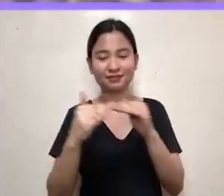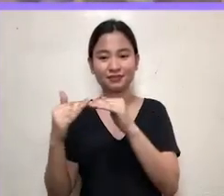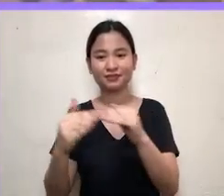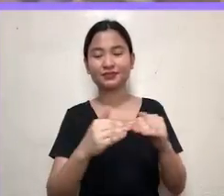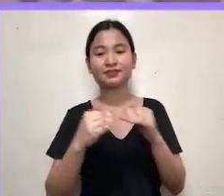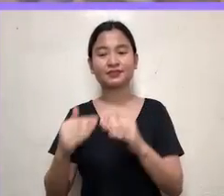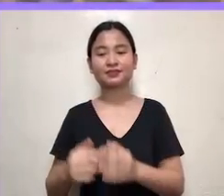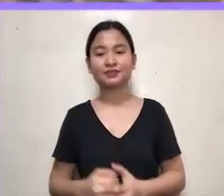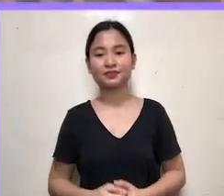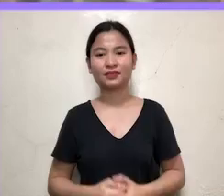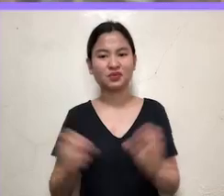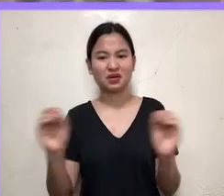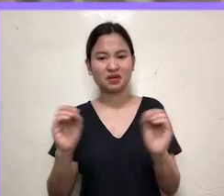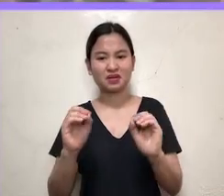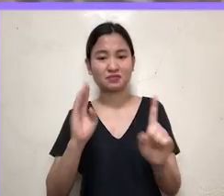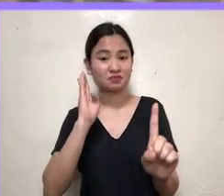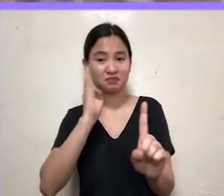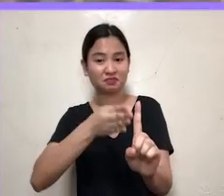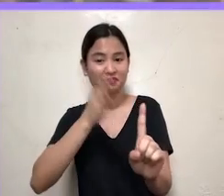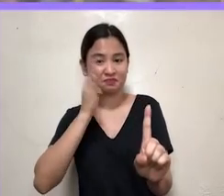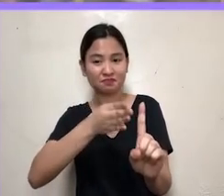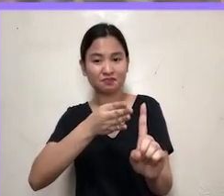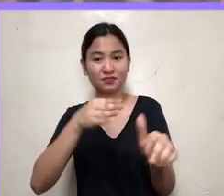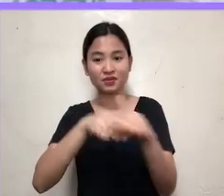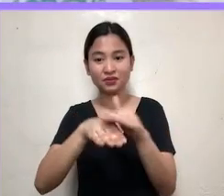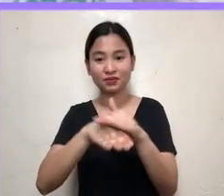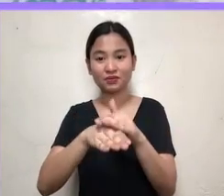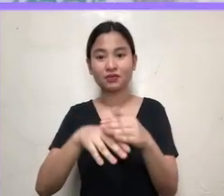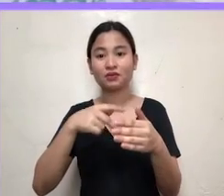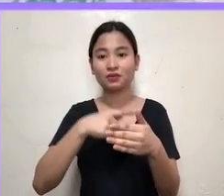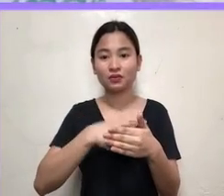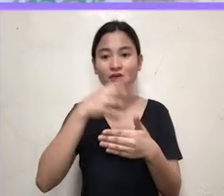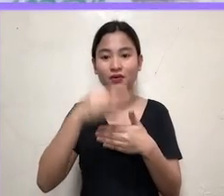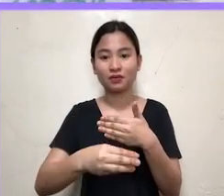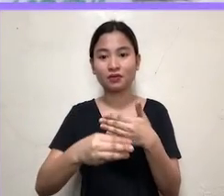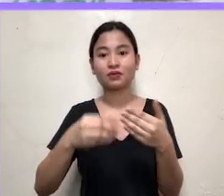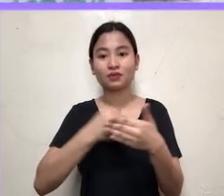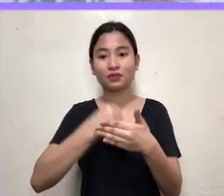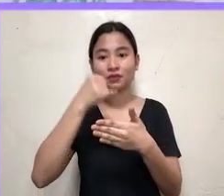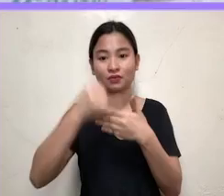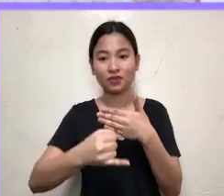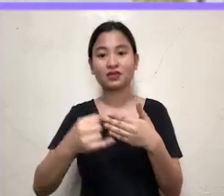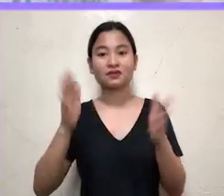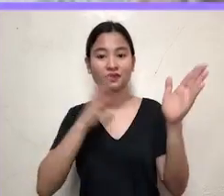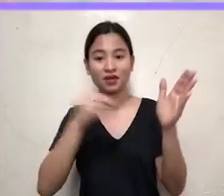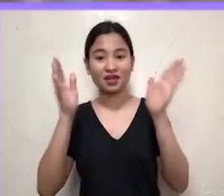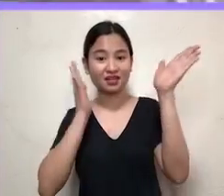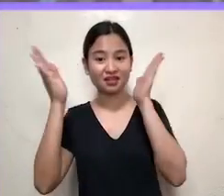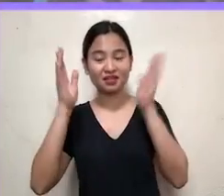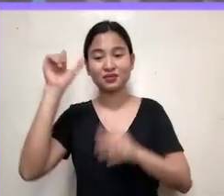Para sa pantay at walang diskriminasyon na pagtamasa ng mga programa, proyekto